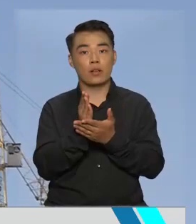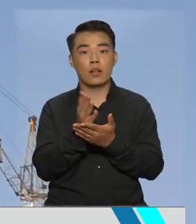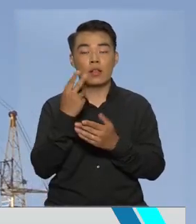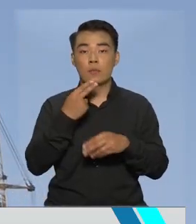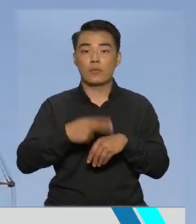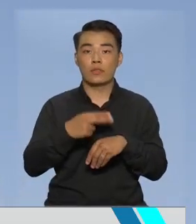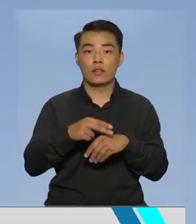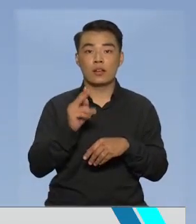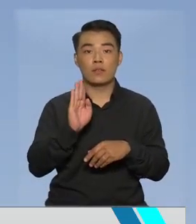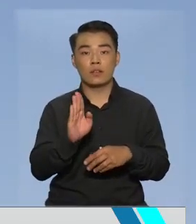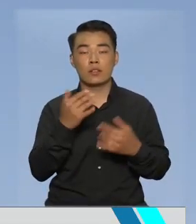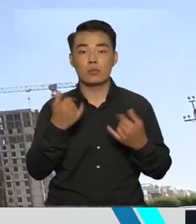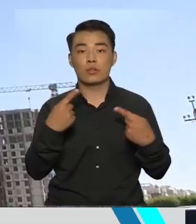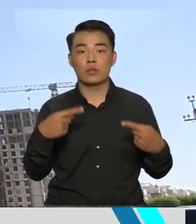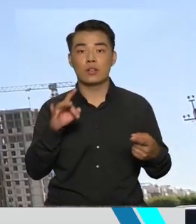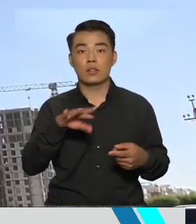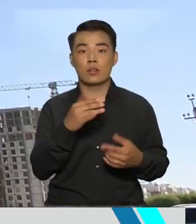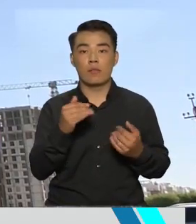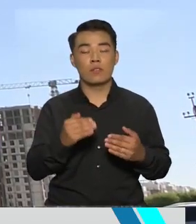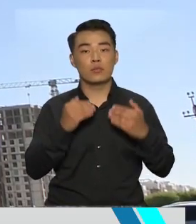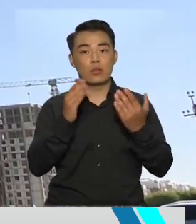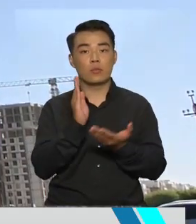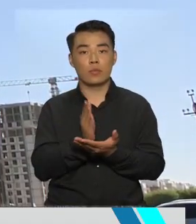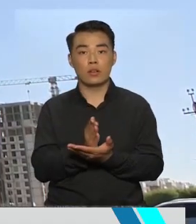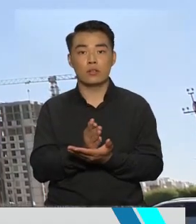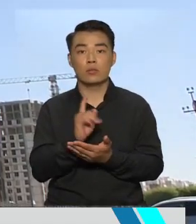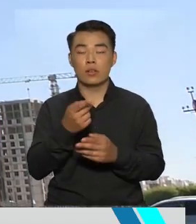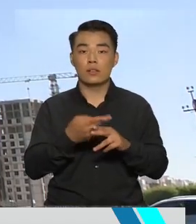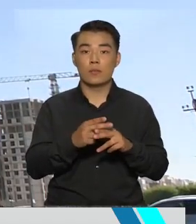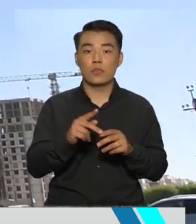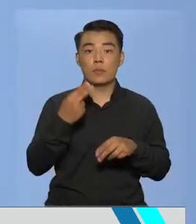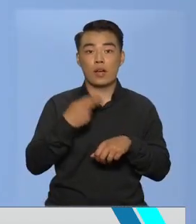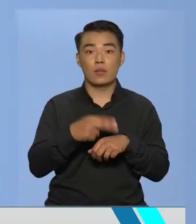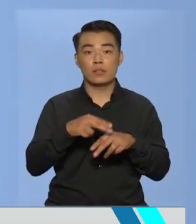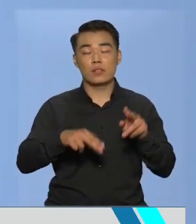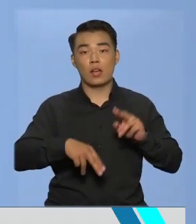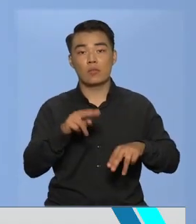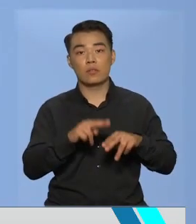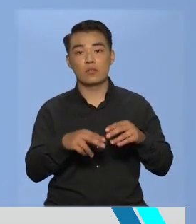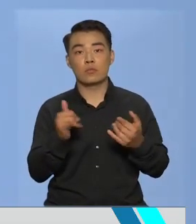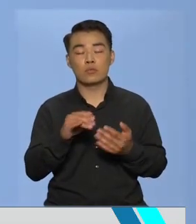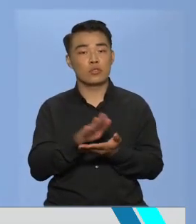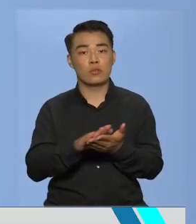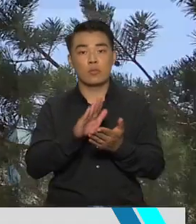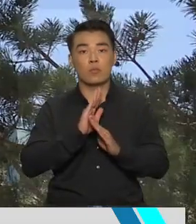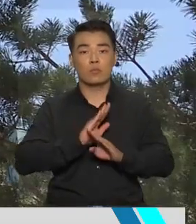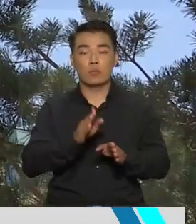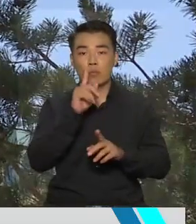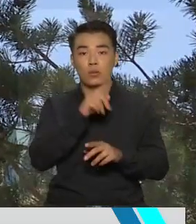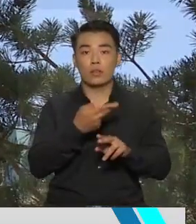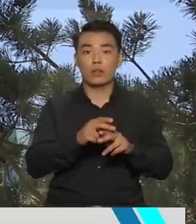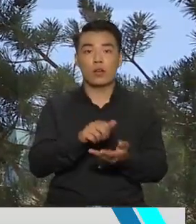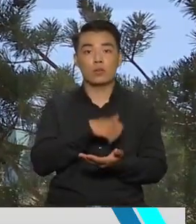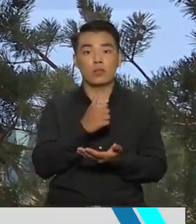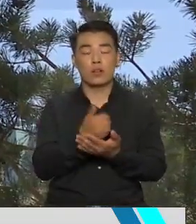квартиры в Астане и других регионах страны по-прежнему высокий. Вот только предложить застройщикам вскоре уже будет нечего. В ряде регионов власти не